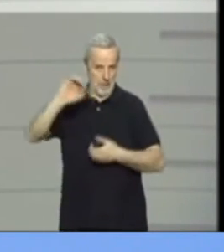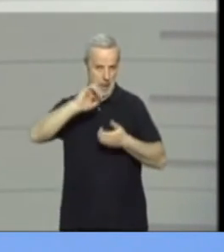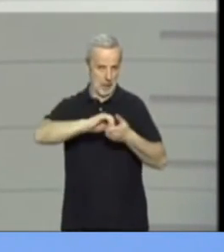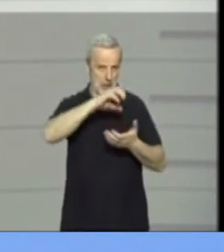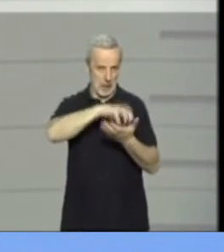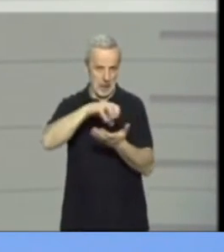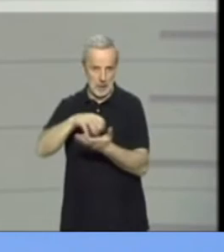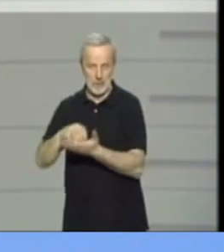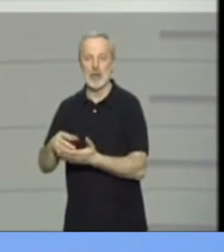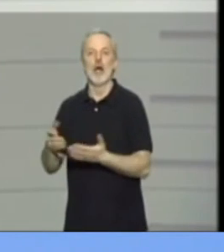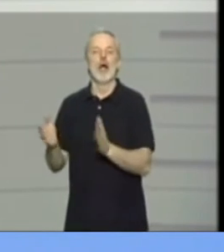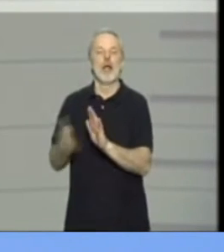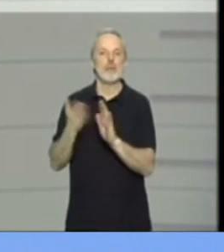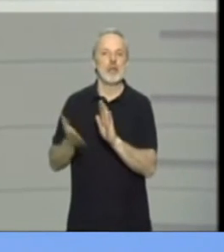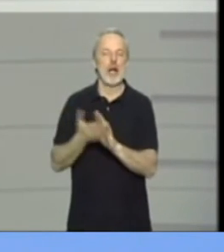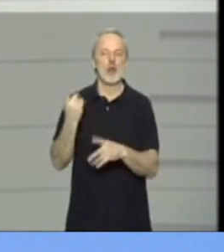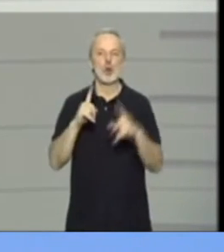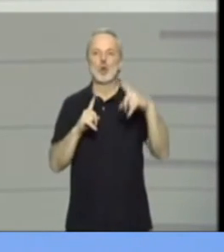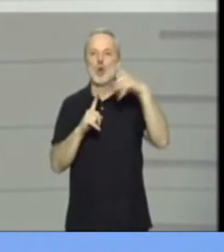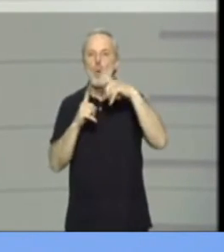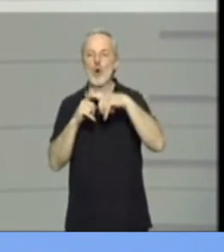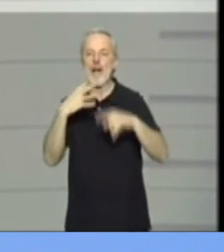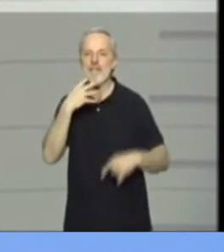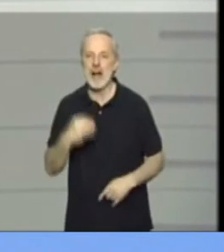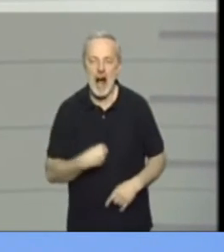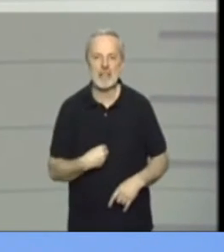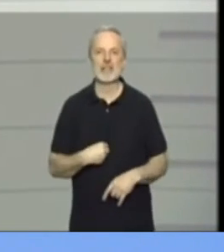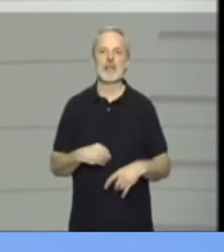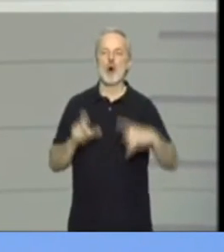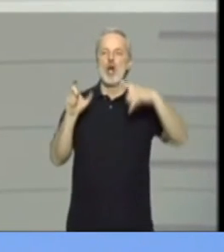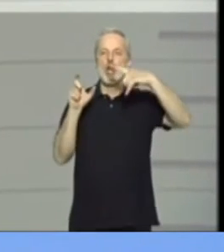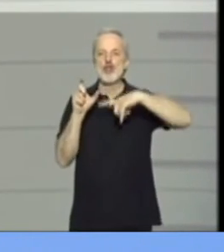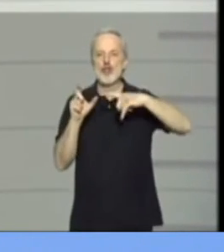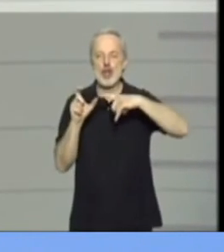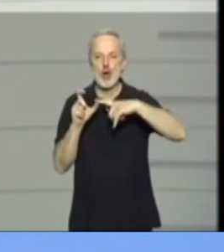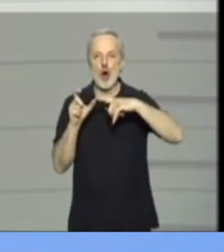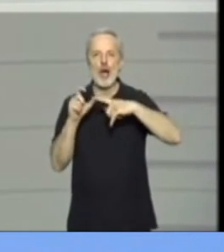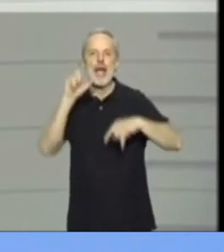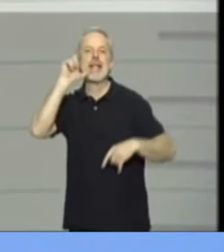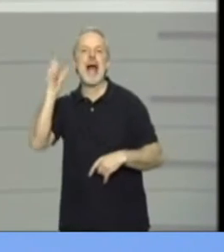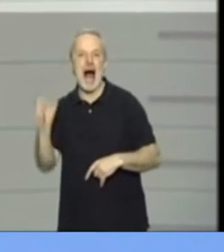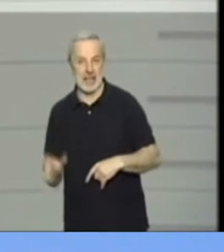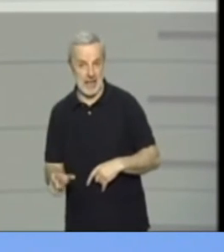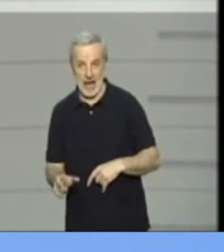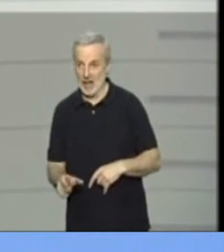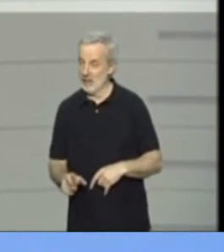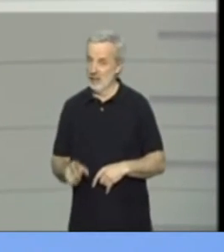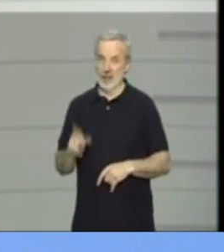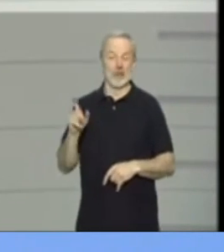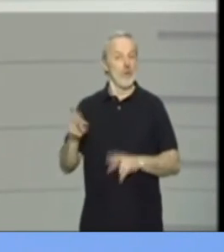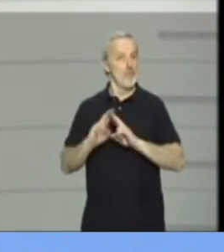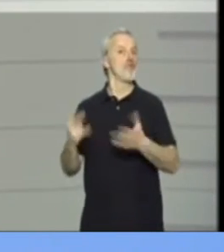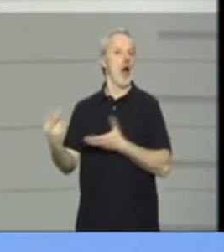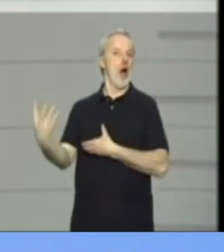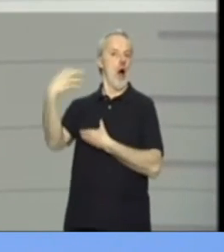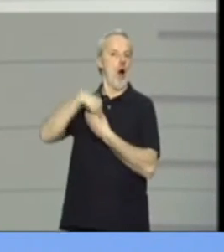týmy, které můžeme vidět na silnicích Tour de France, Gira a podobně, tak najednou můžou startovat v České republice, což až v